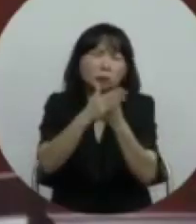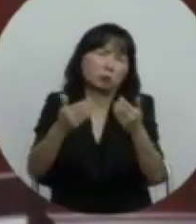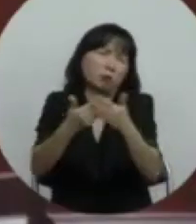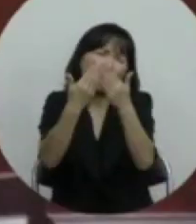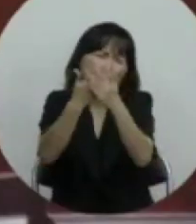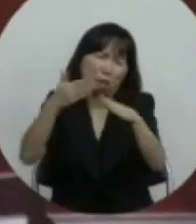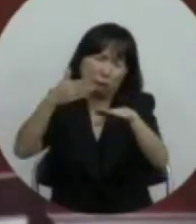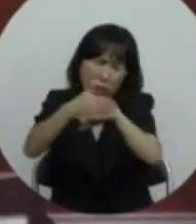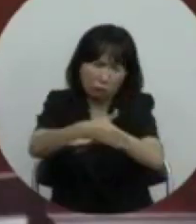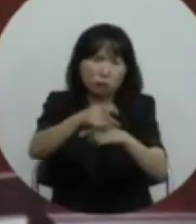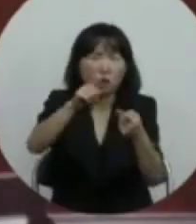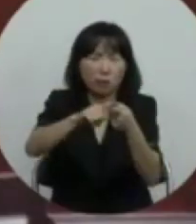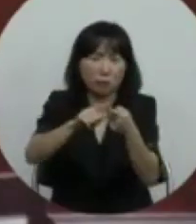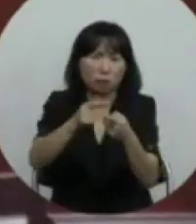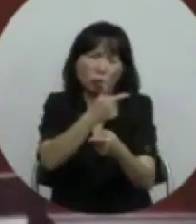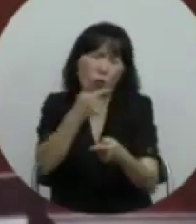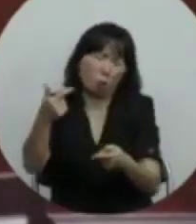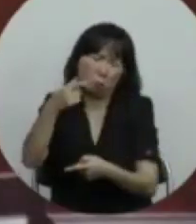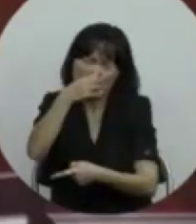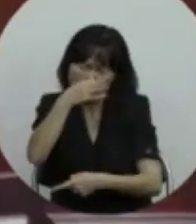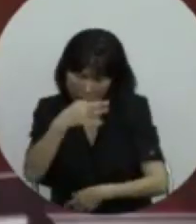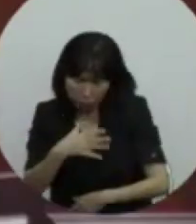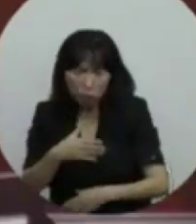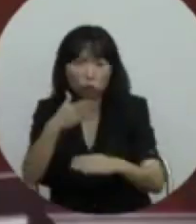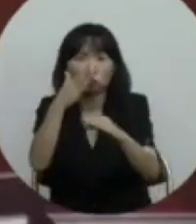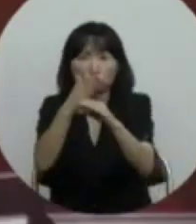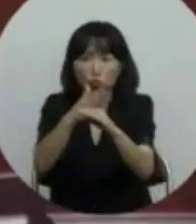현실에 힘겨워하고 있었습니다.